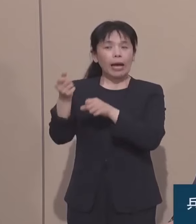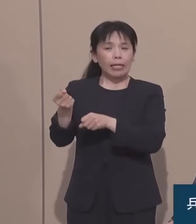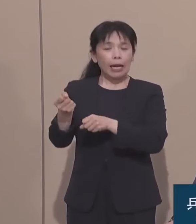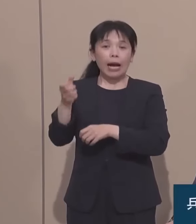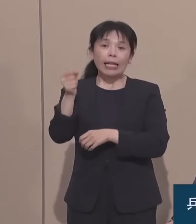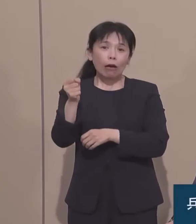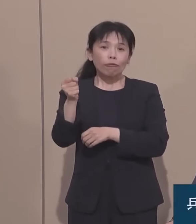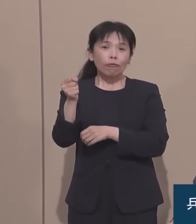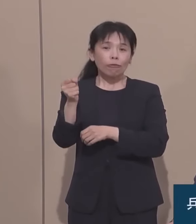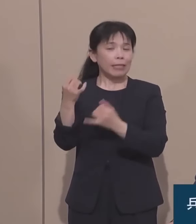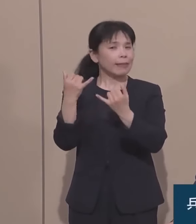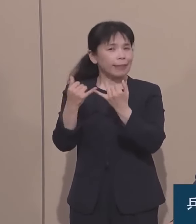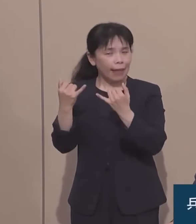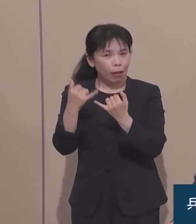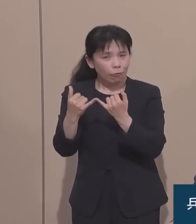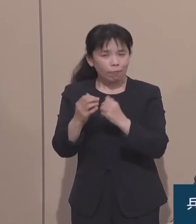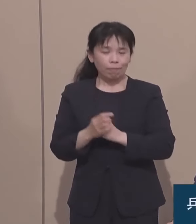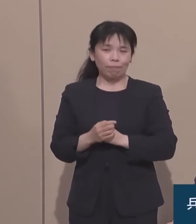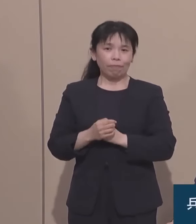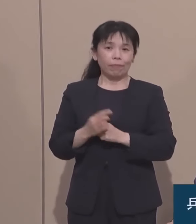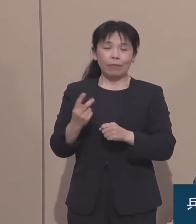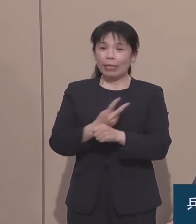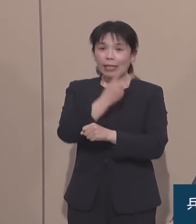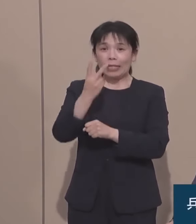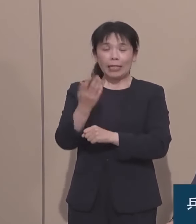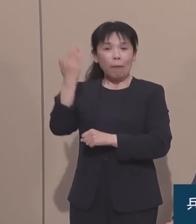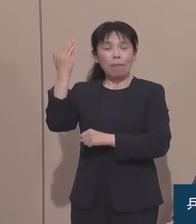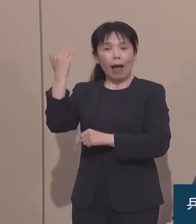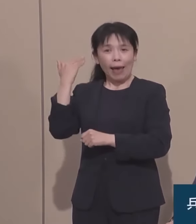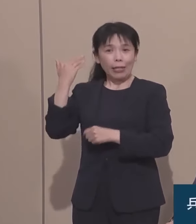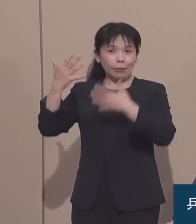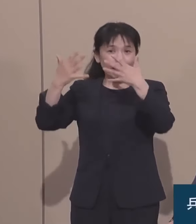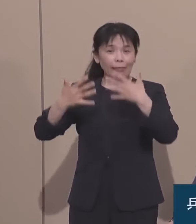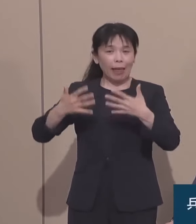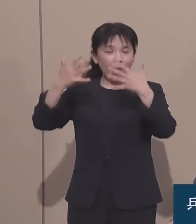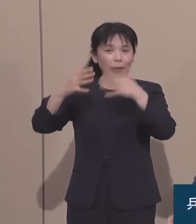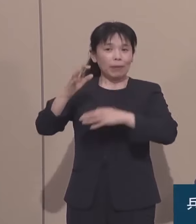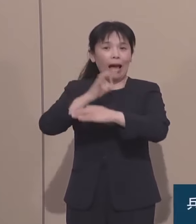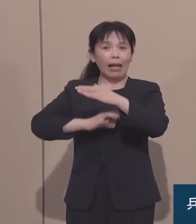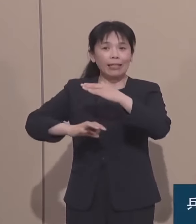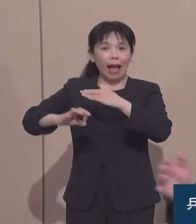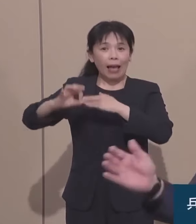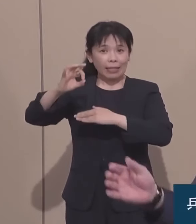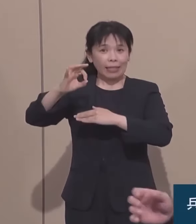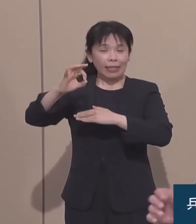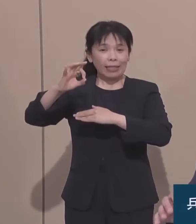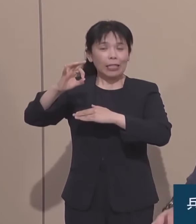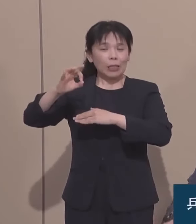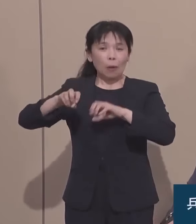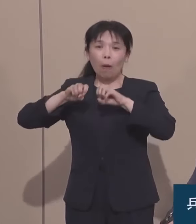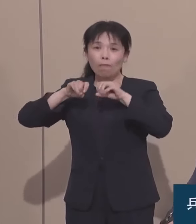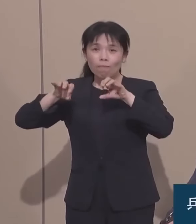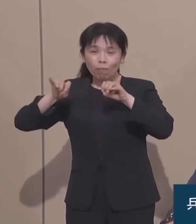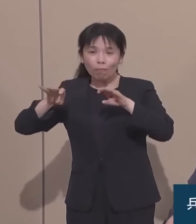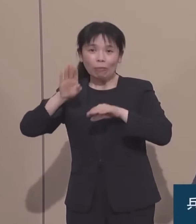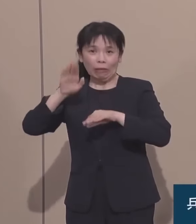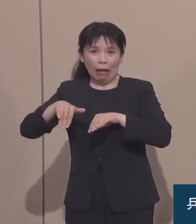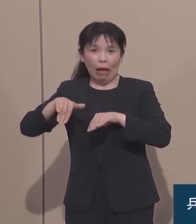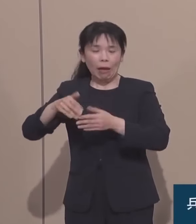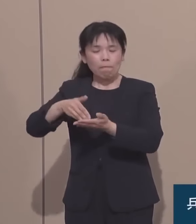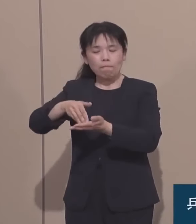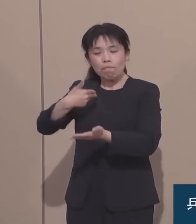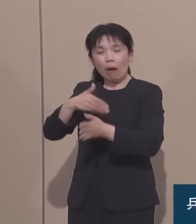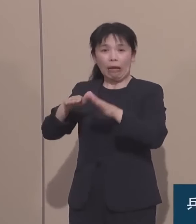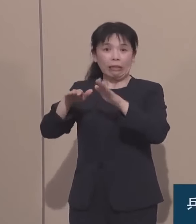武器2年前私がこれをテレビ朝日の報道ステーションで言ったらスタジオを追い出されました